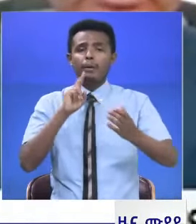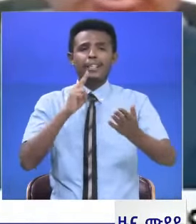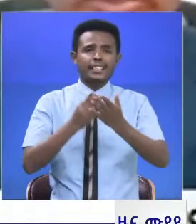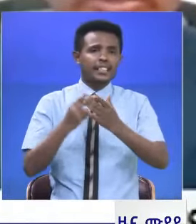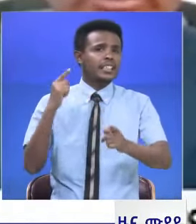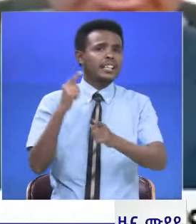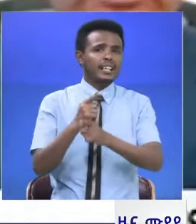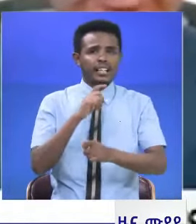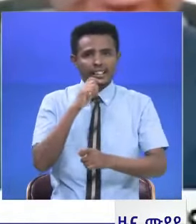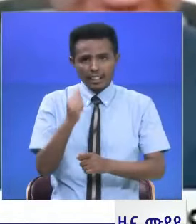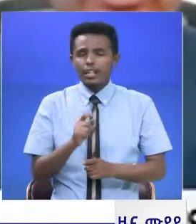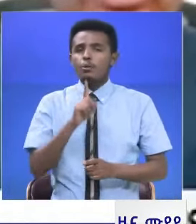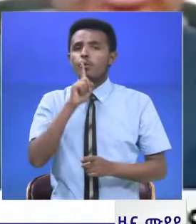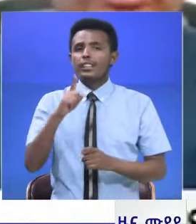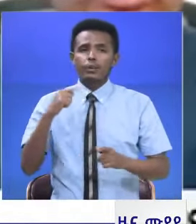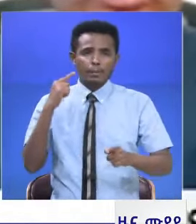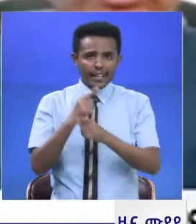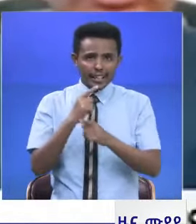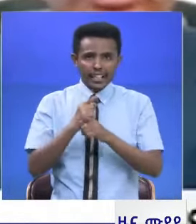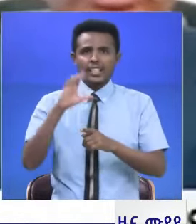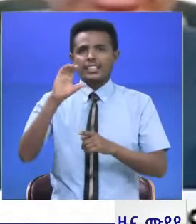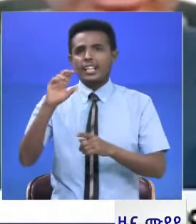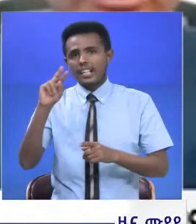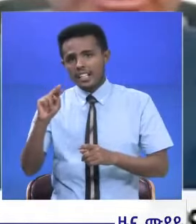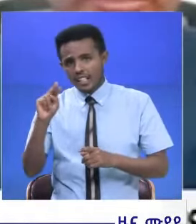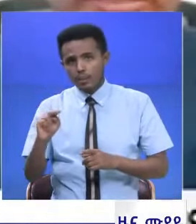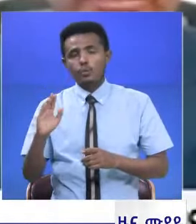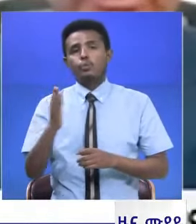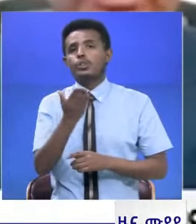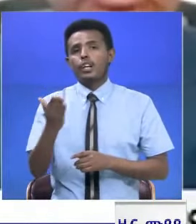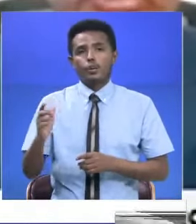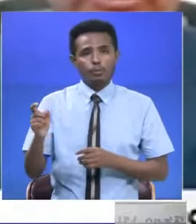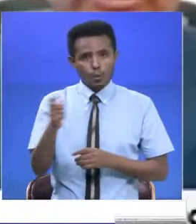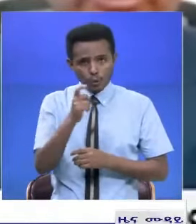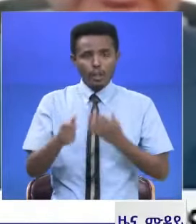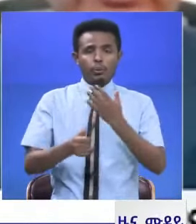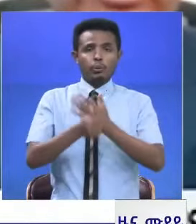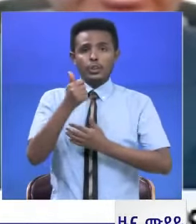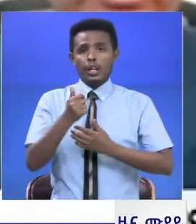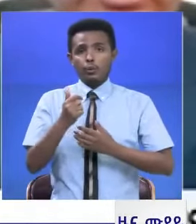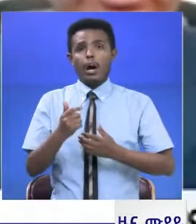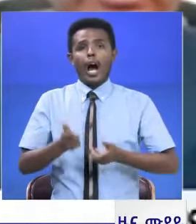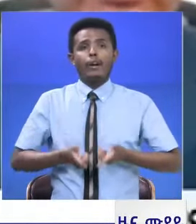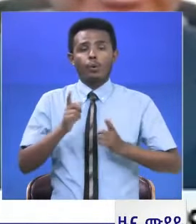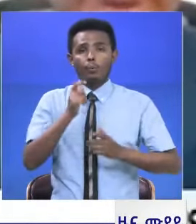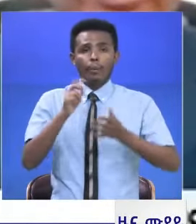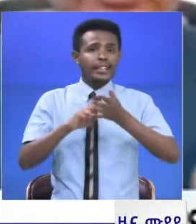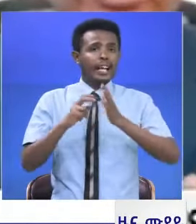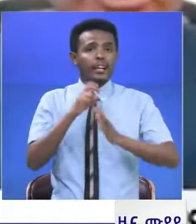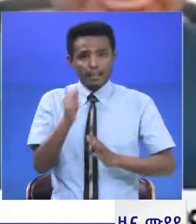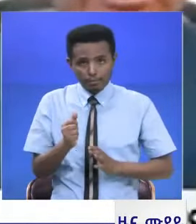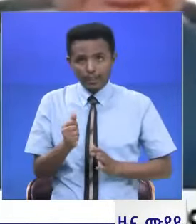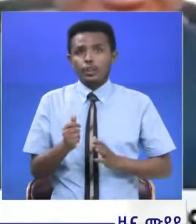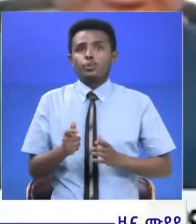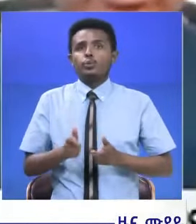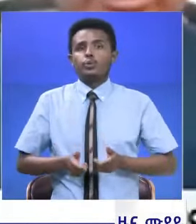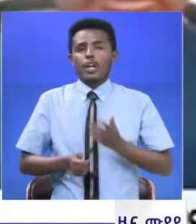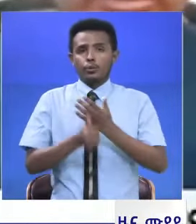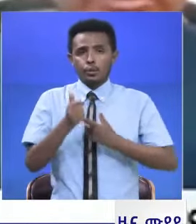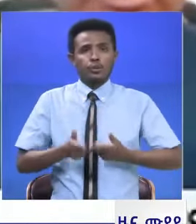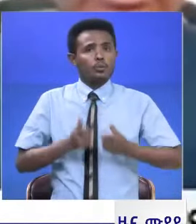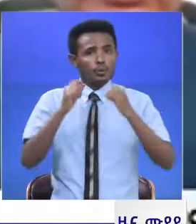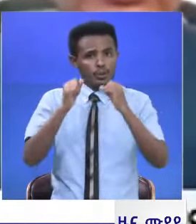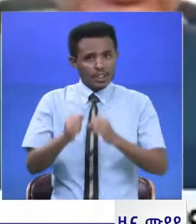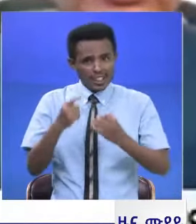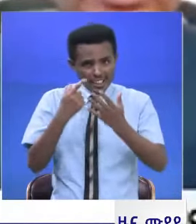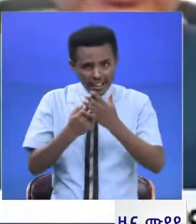የተረጋገጠ አይደለም። እውነታው ማረጋገጥም የሲኤንኤን ጉዳይ ነው የሚሆነው። ጉዳቶች አይኖሩም ይያልኩ አይደለም። ጉዳቶች ጥፋቶች ሊኖሩ ይችላሉ። ምክንያቱም ይህ